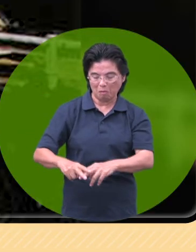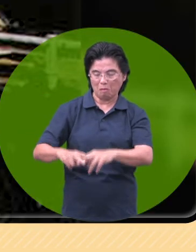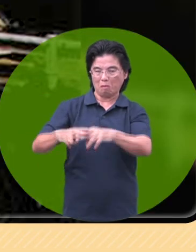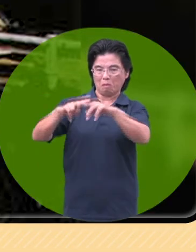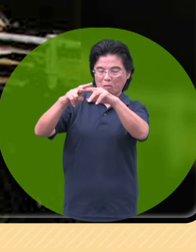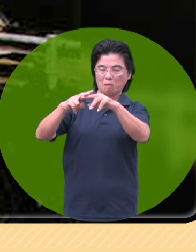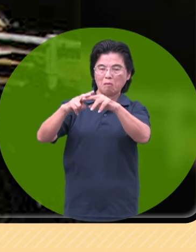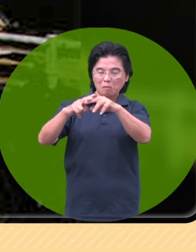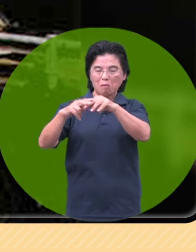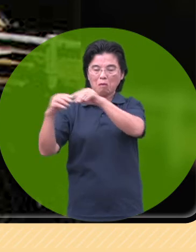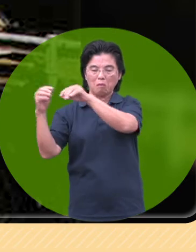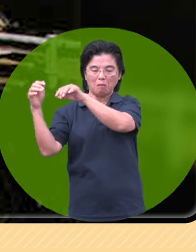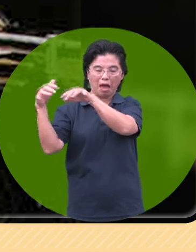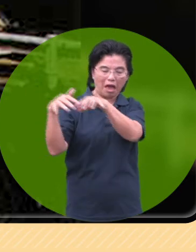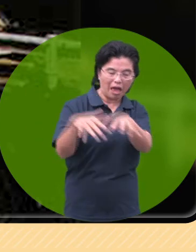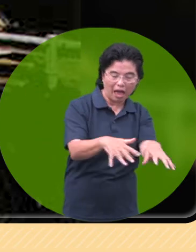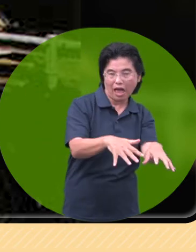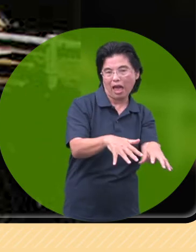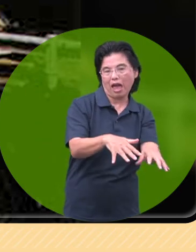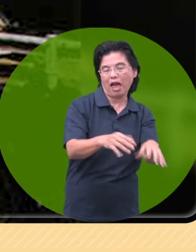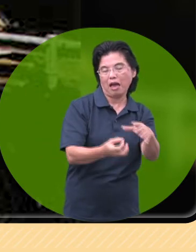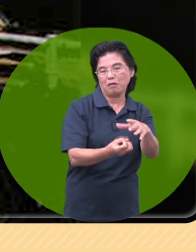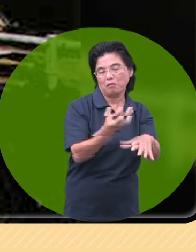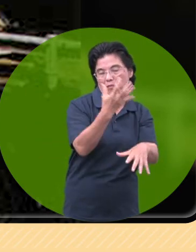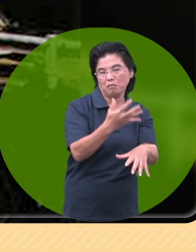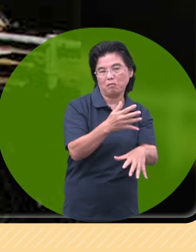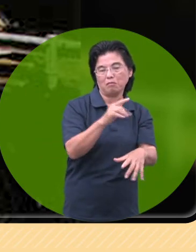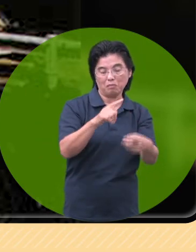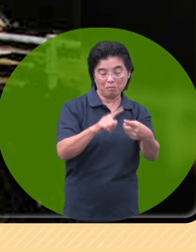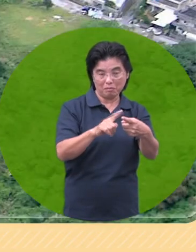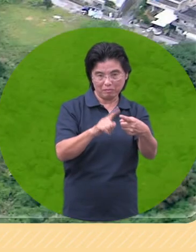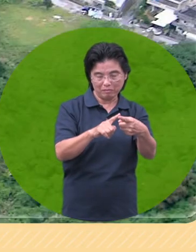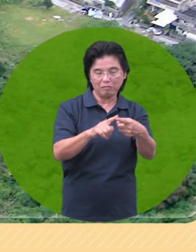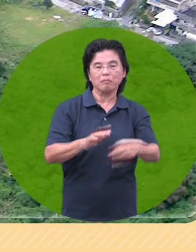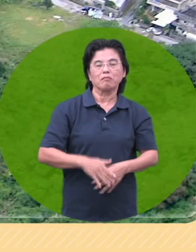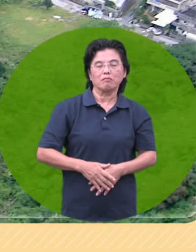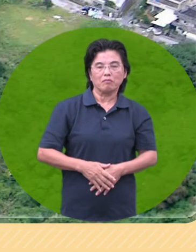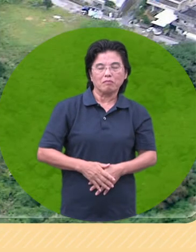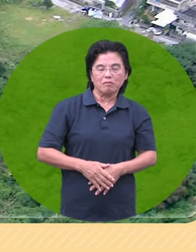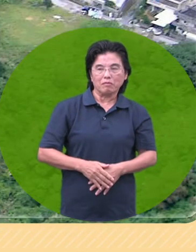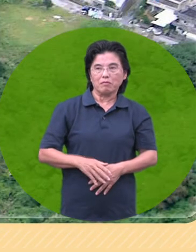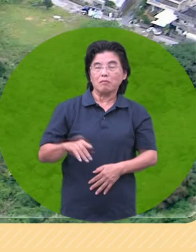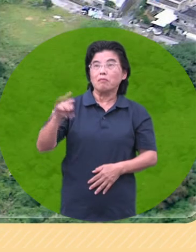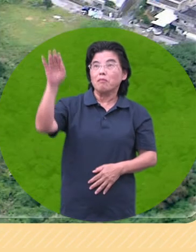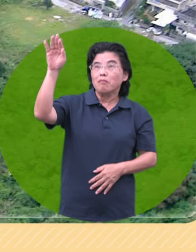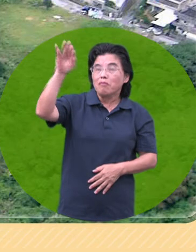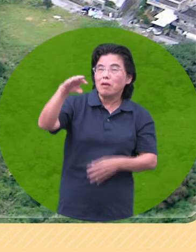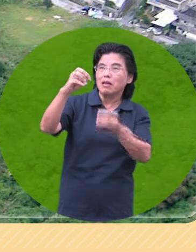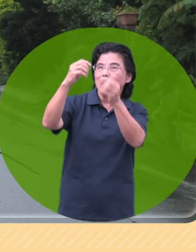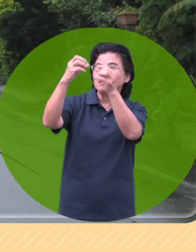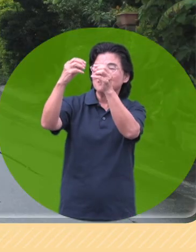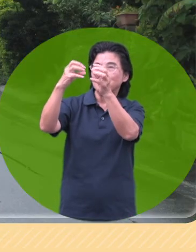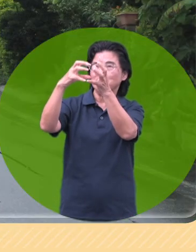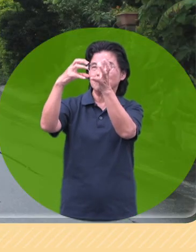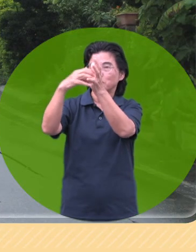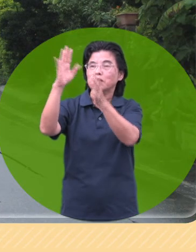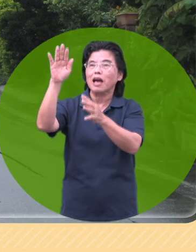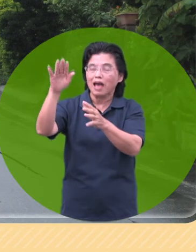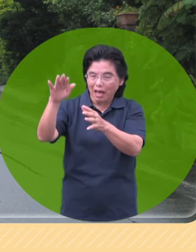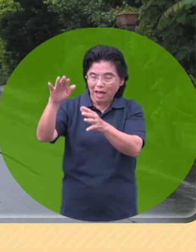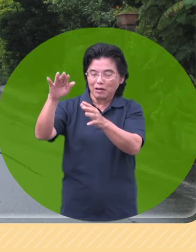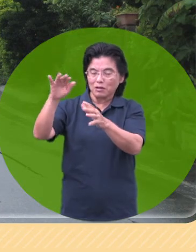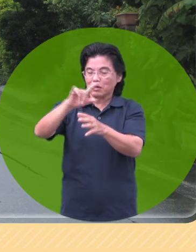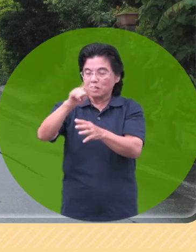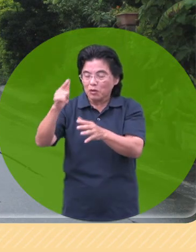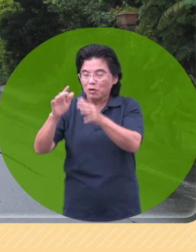や川の水とともに一気に流れ出す土石流。斜面の上にある土の塊が地下水など